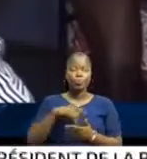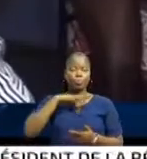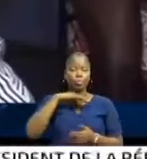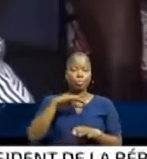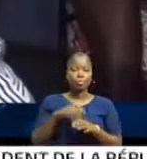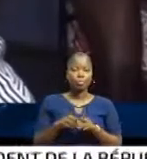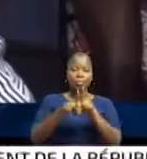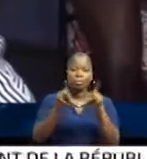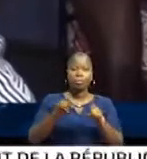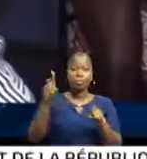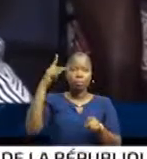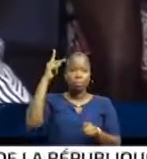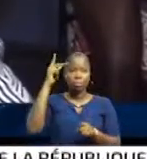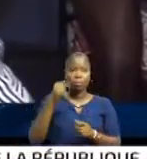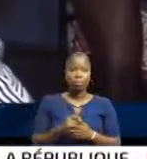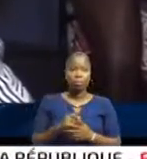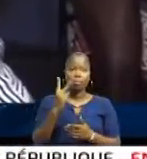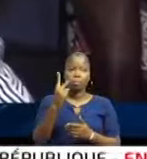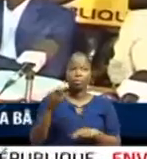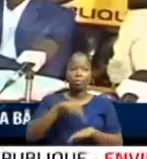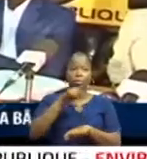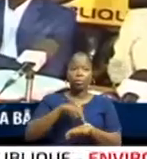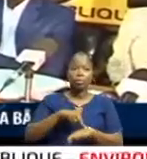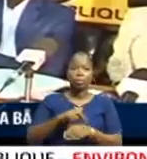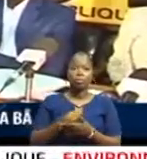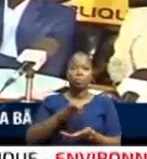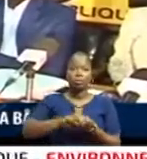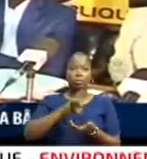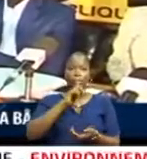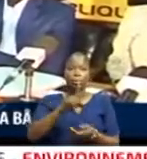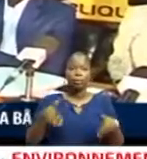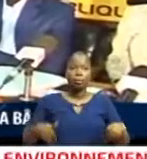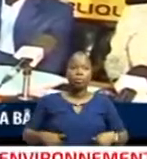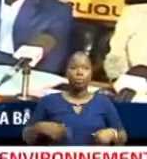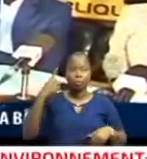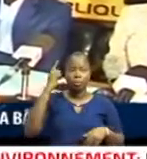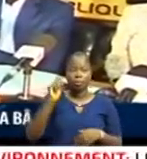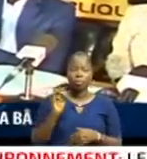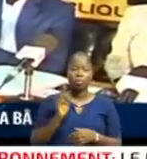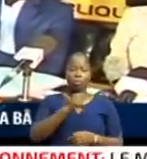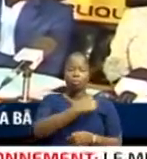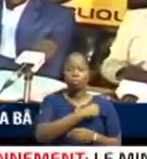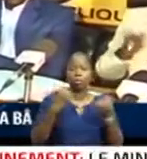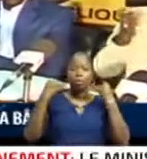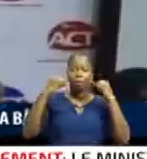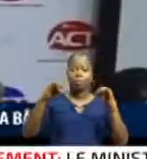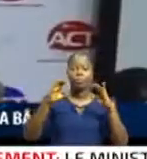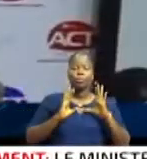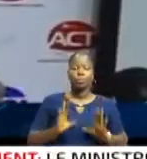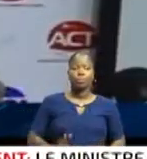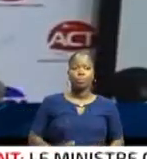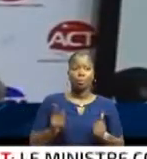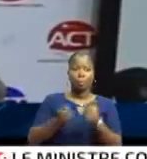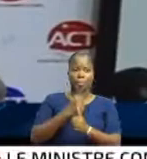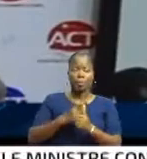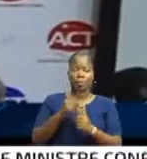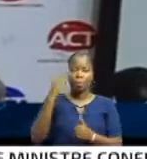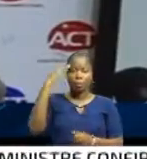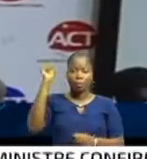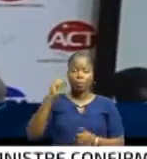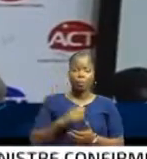autour de la double nationalité ces jurys de l'alliance place publique ont par ailleurs dénoncé le comportement de l'ancien ministre abdoul mbaye